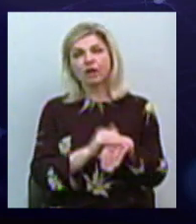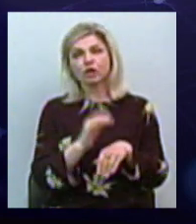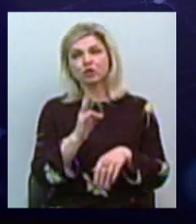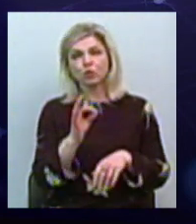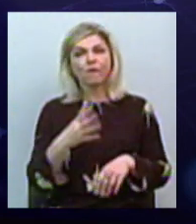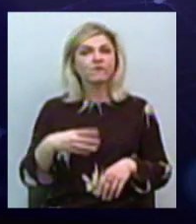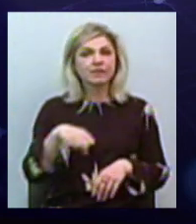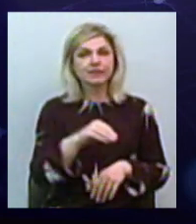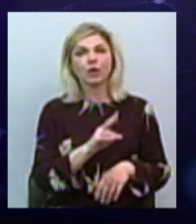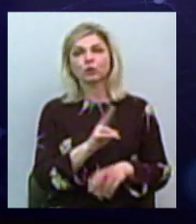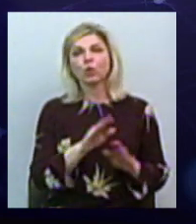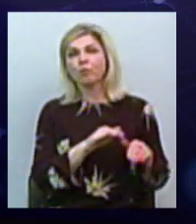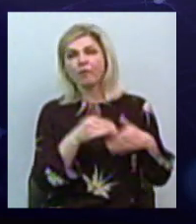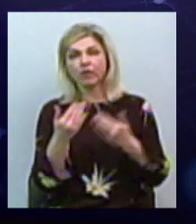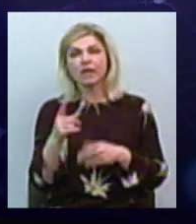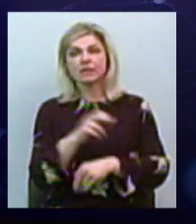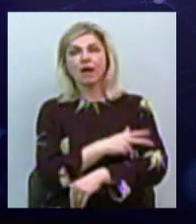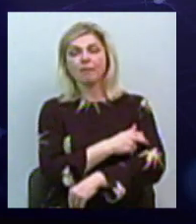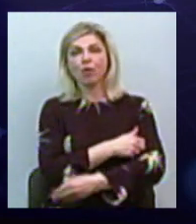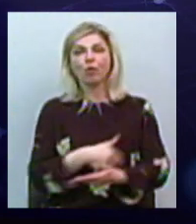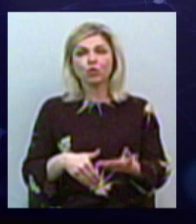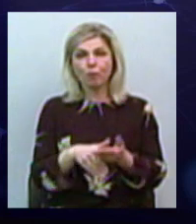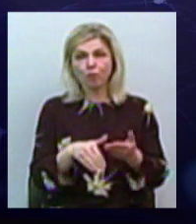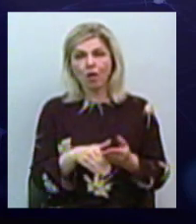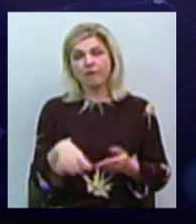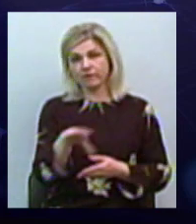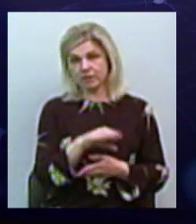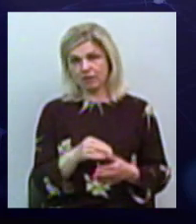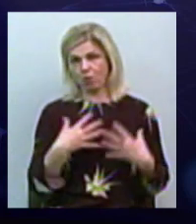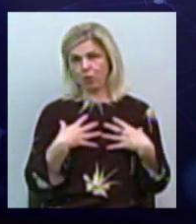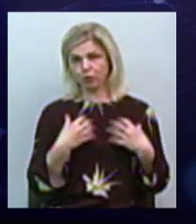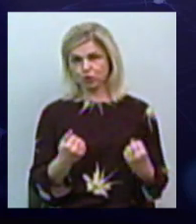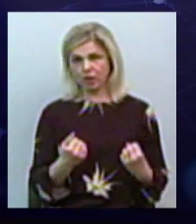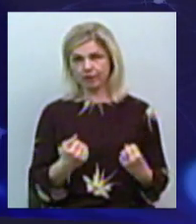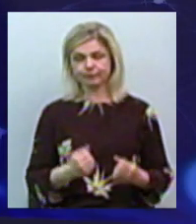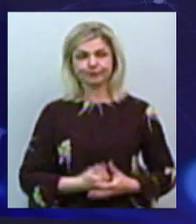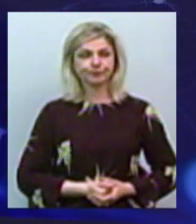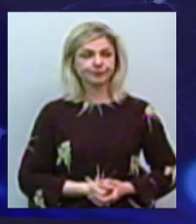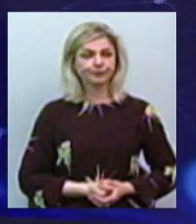хто звернувся за медичною допомогою, на сьогоднішній день одужали.